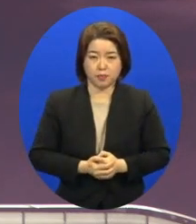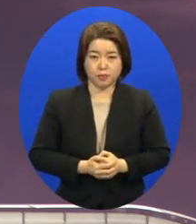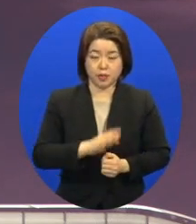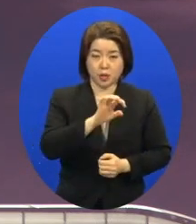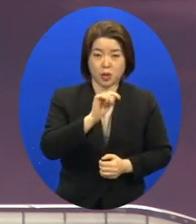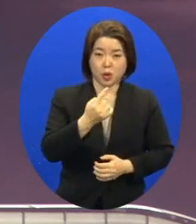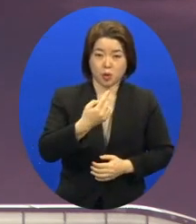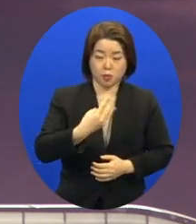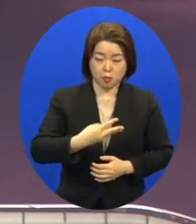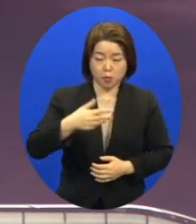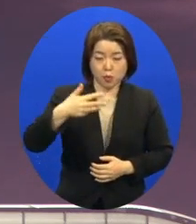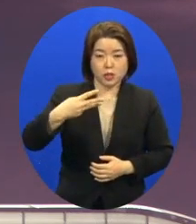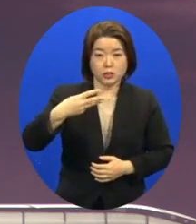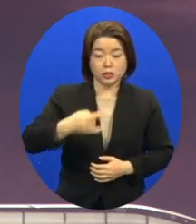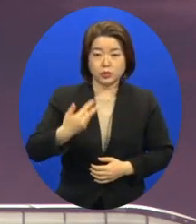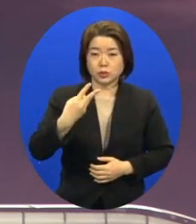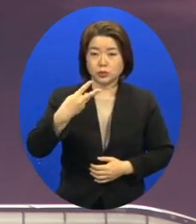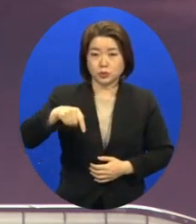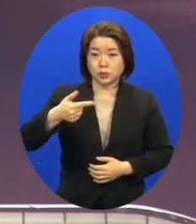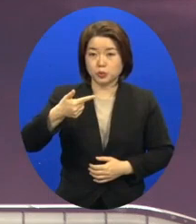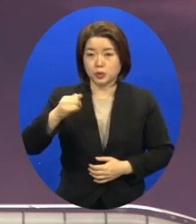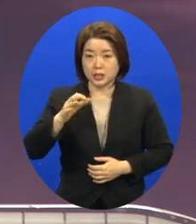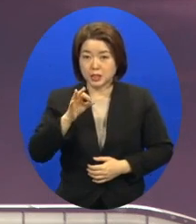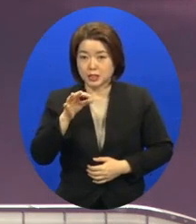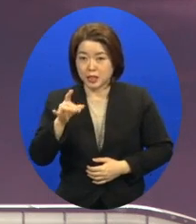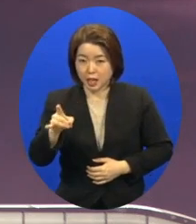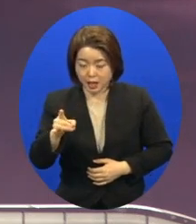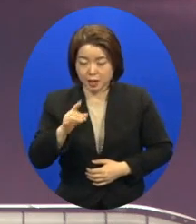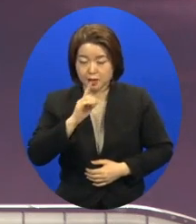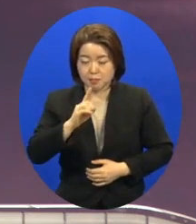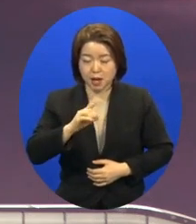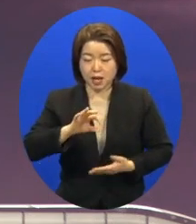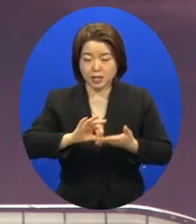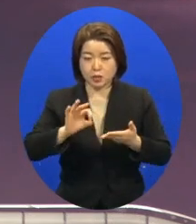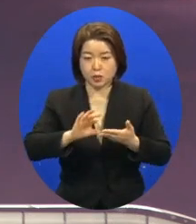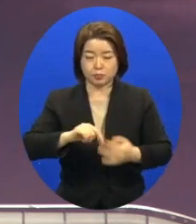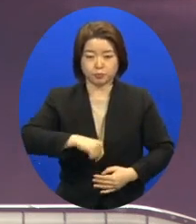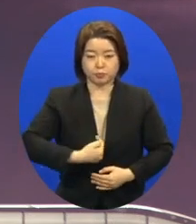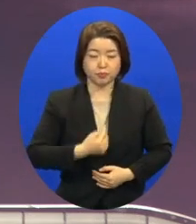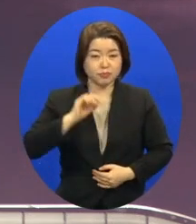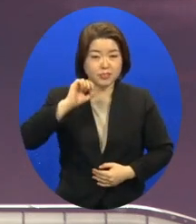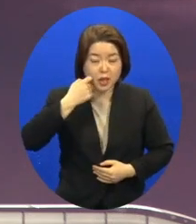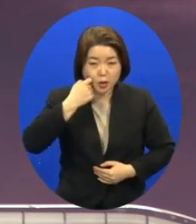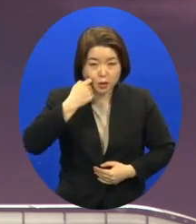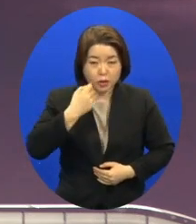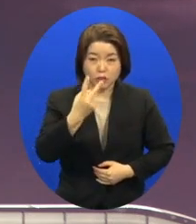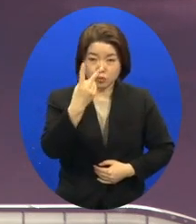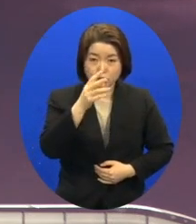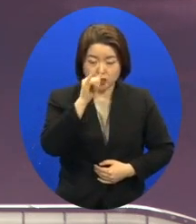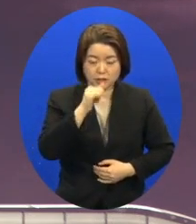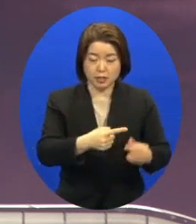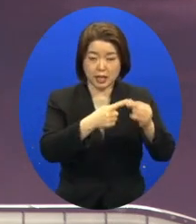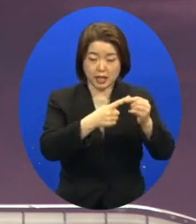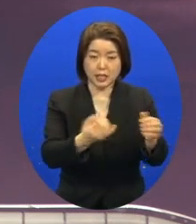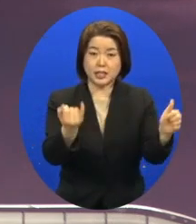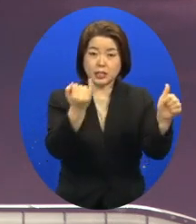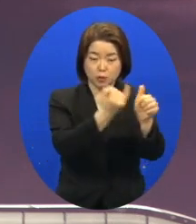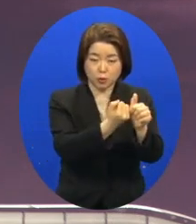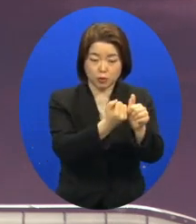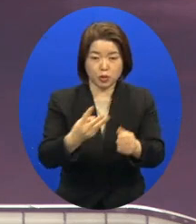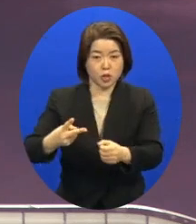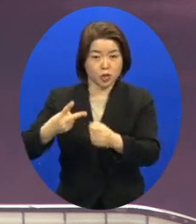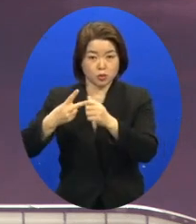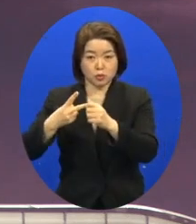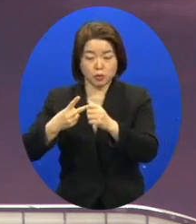트루니의 말을 인용합니다. 혼자서는 할 수 없는 것이 둘이 있는데 하나는 결혼이고 또 하나는 그리스도인이